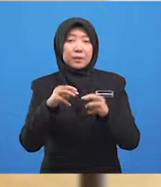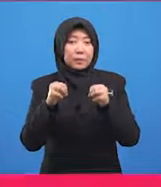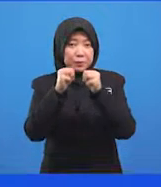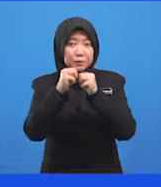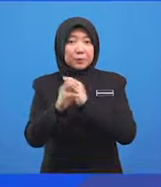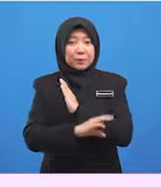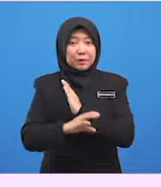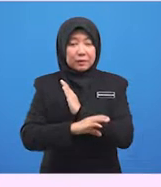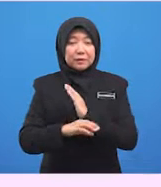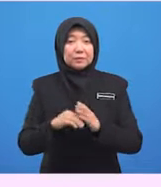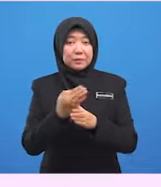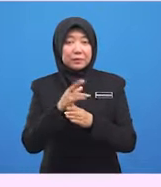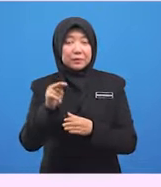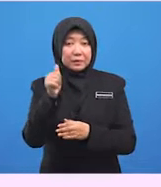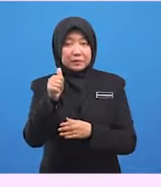musim